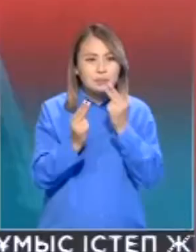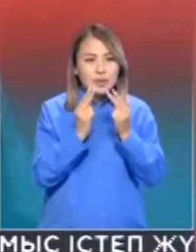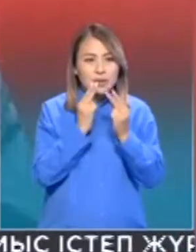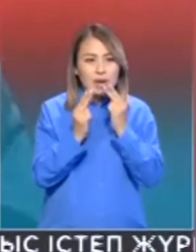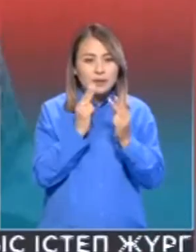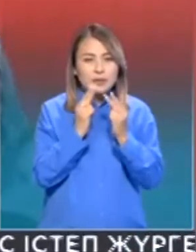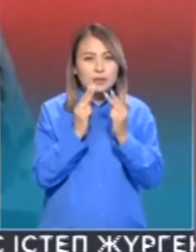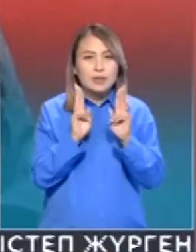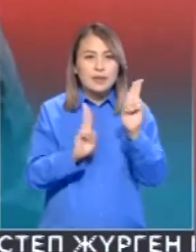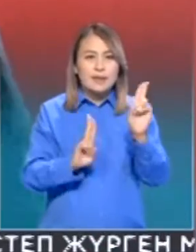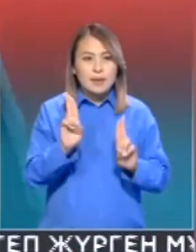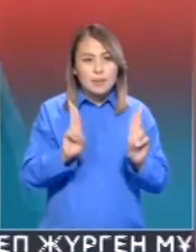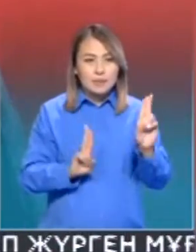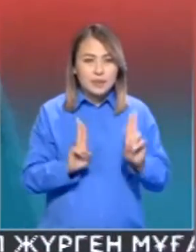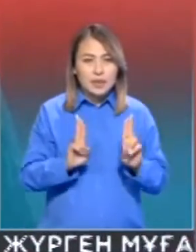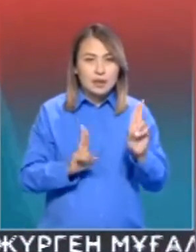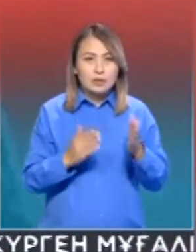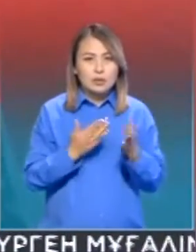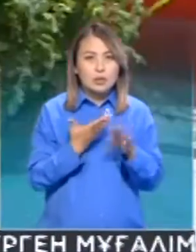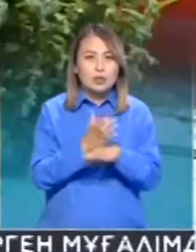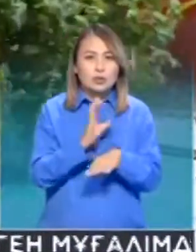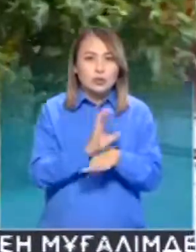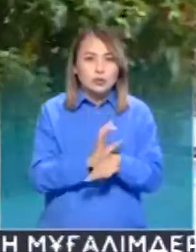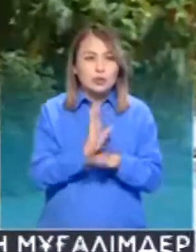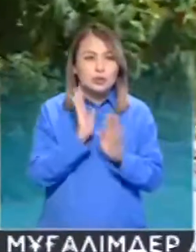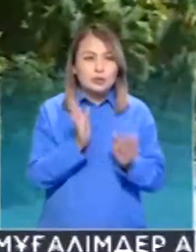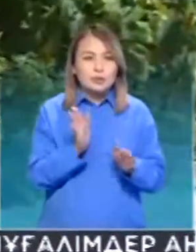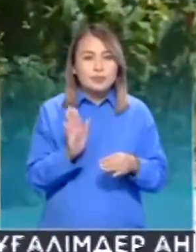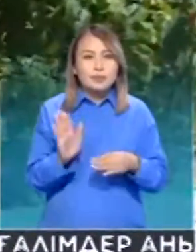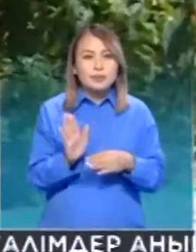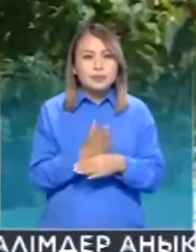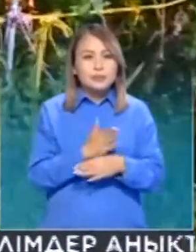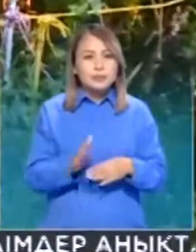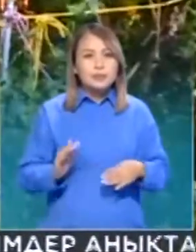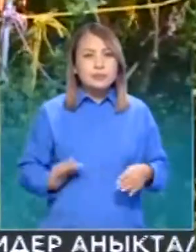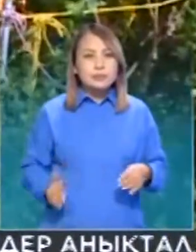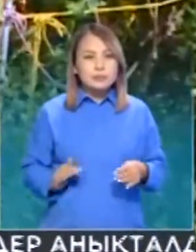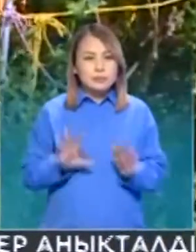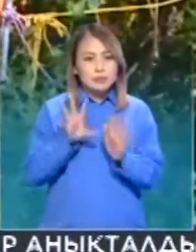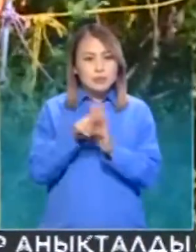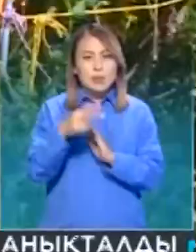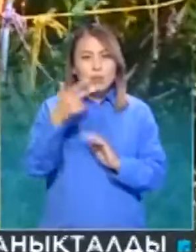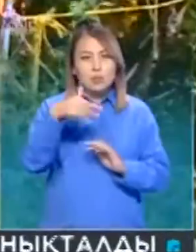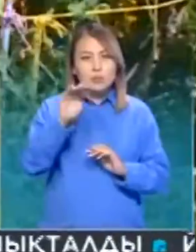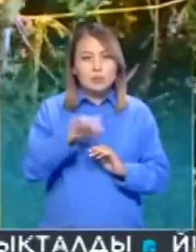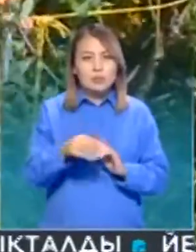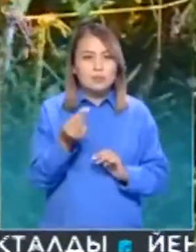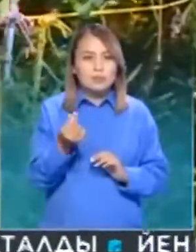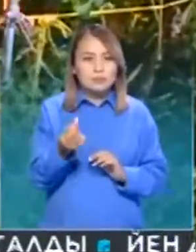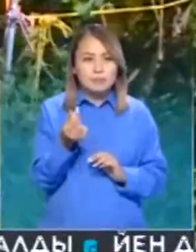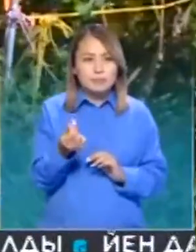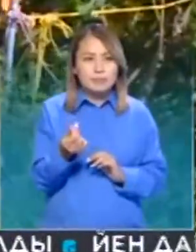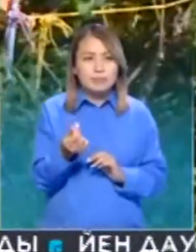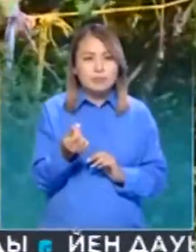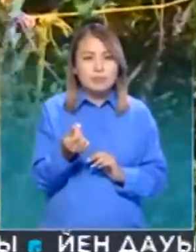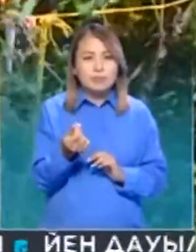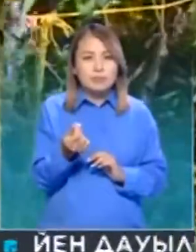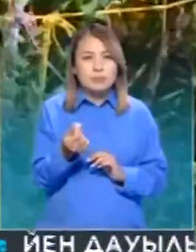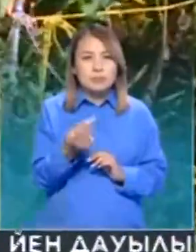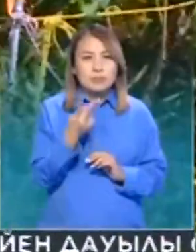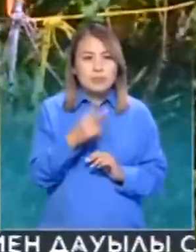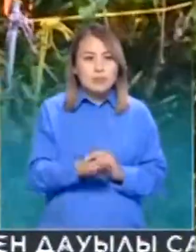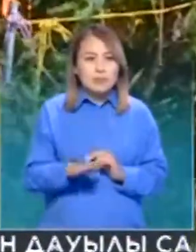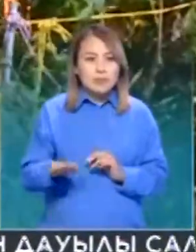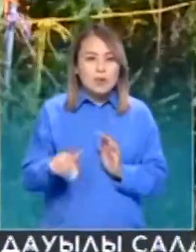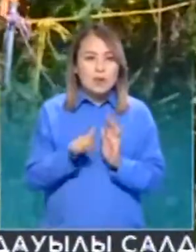жағы, талаптар болса, күшейтсе тіпті жақсы маған. Жеке балабақшаға барады балам. Айына 30 мың теңге төлейм. Екі